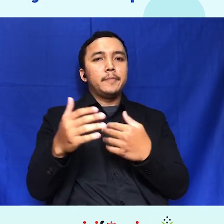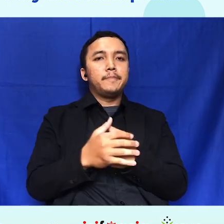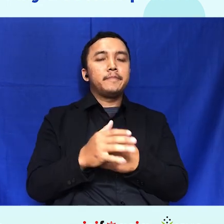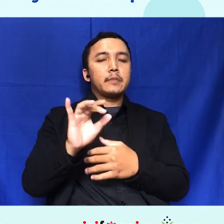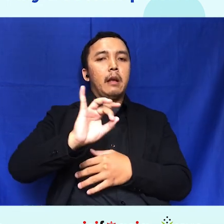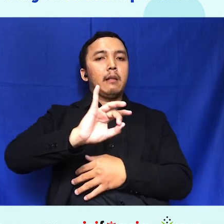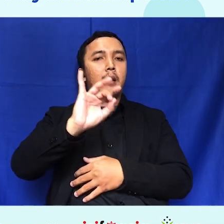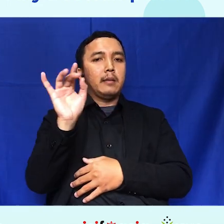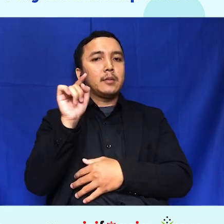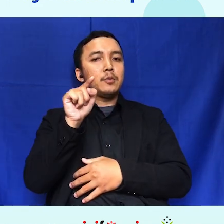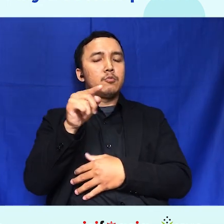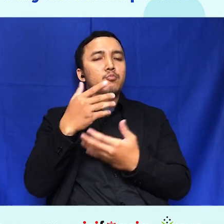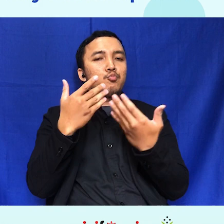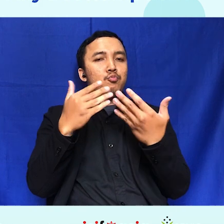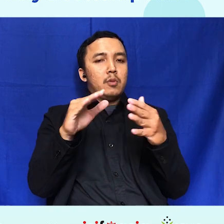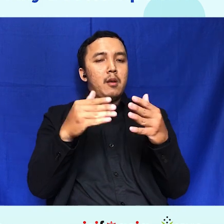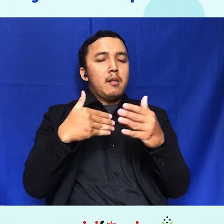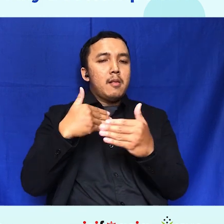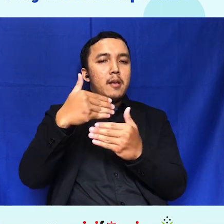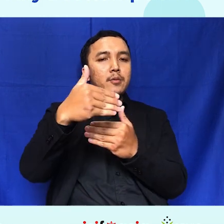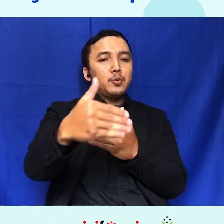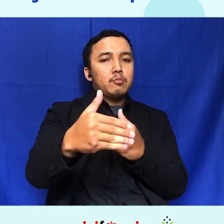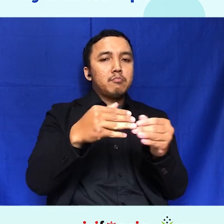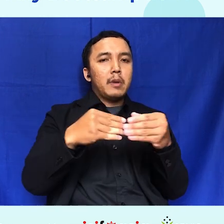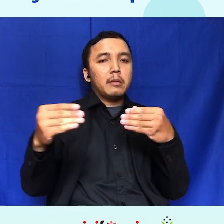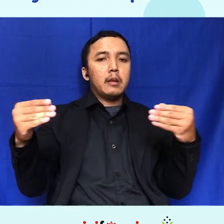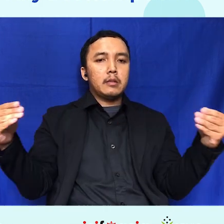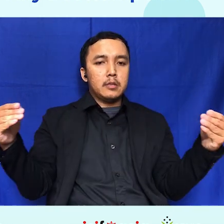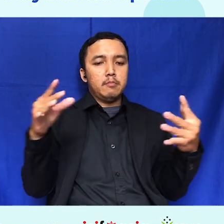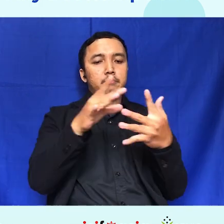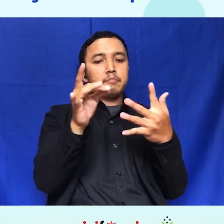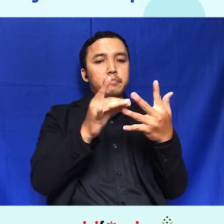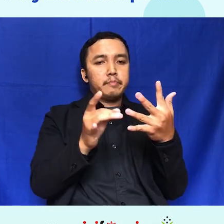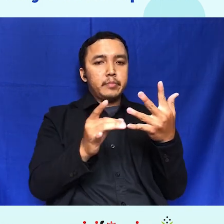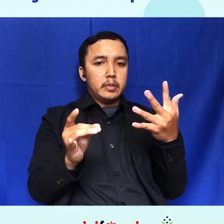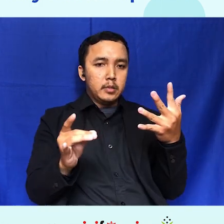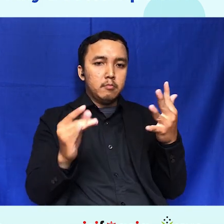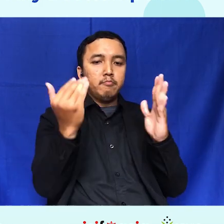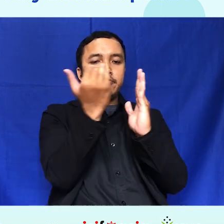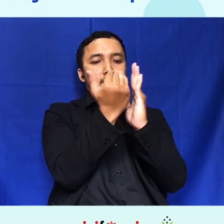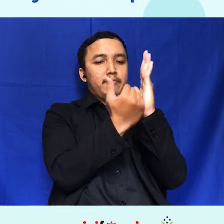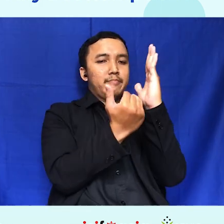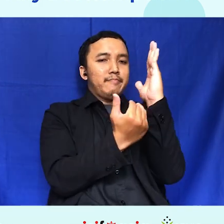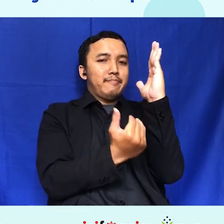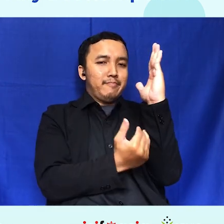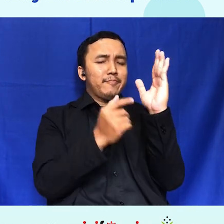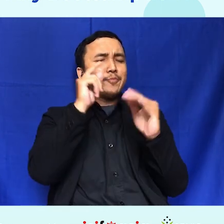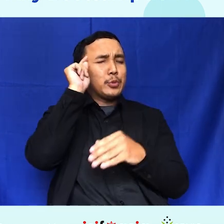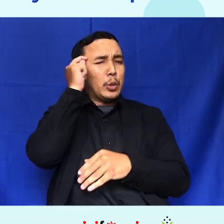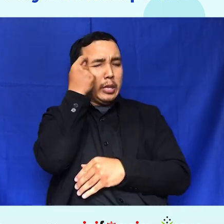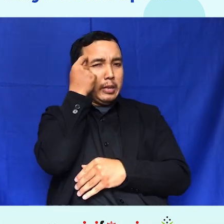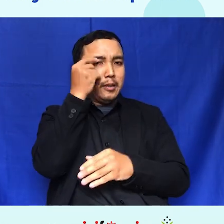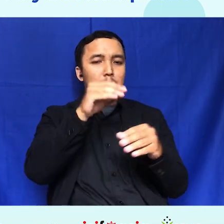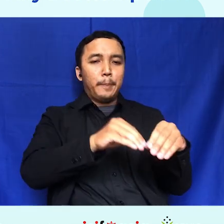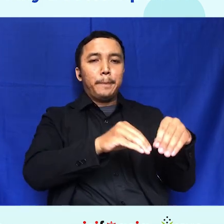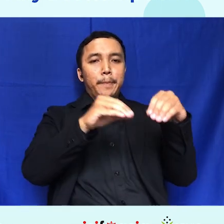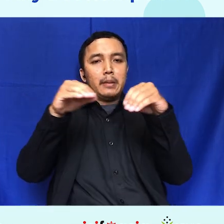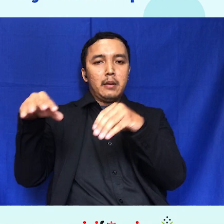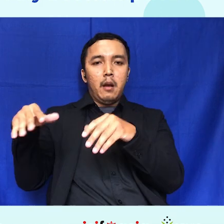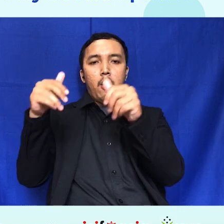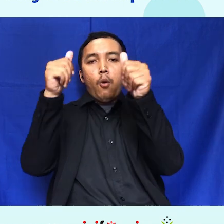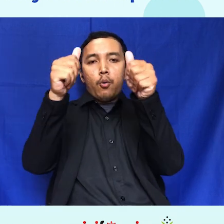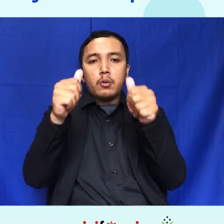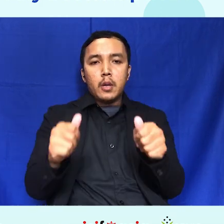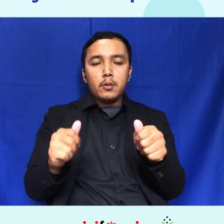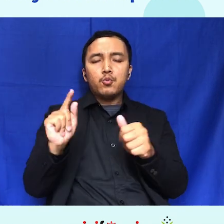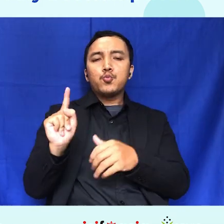Selain itu, setelah materi dipilih dari list, user kesulitan untuk berpindah ke konten materi utama.